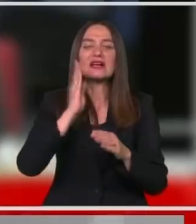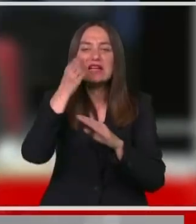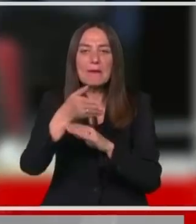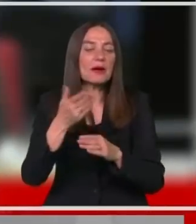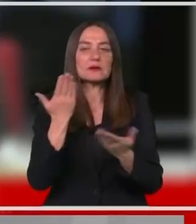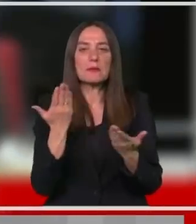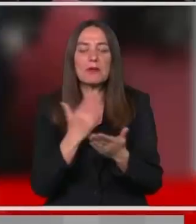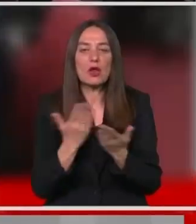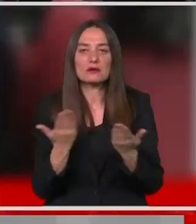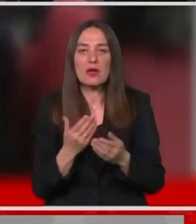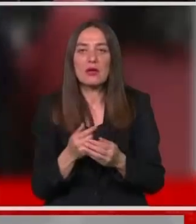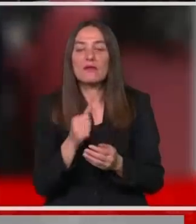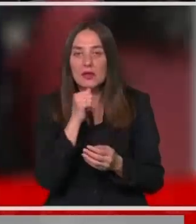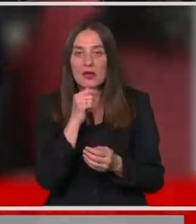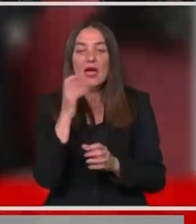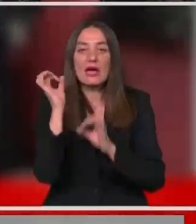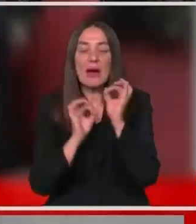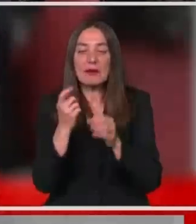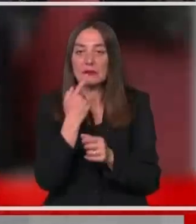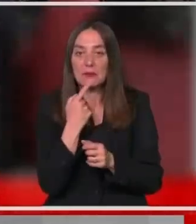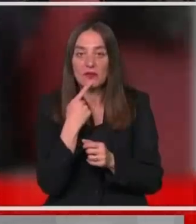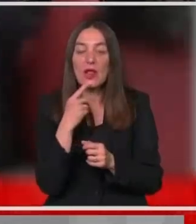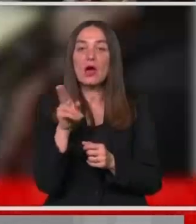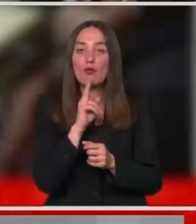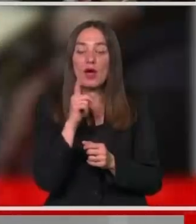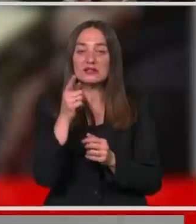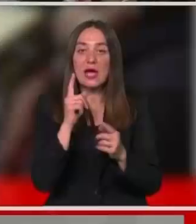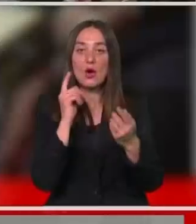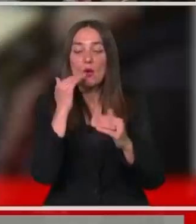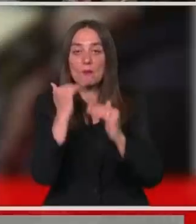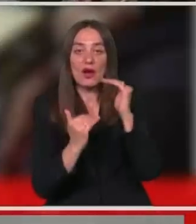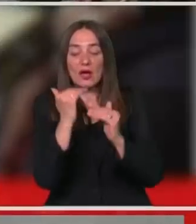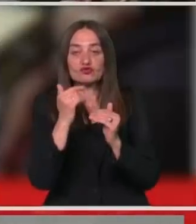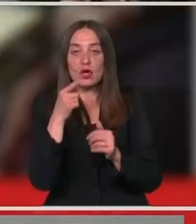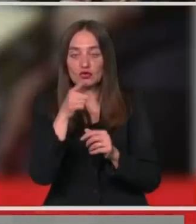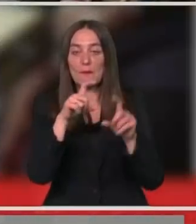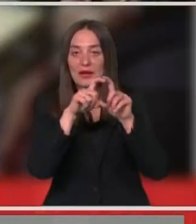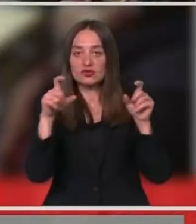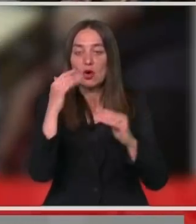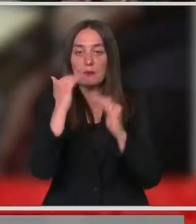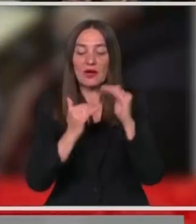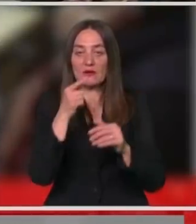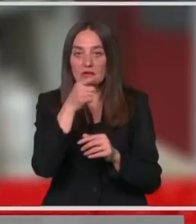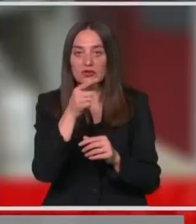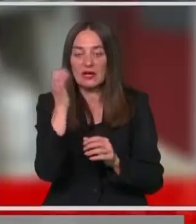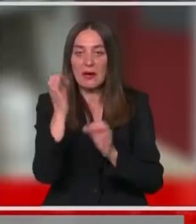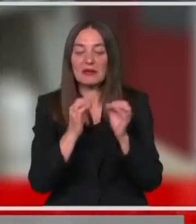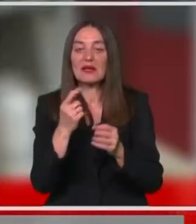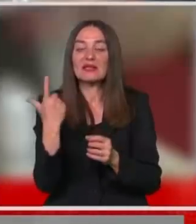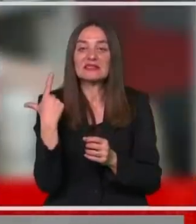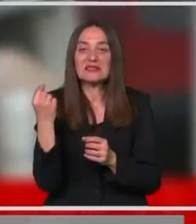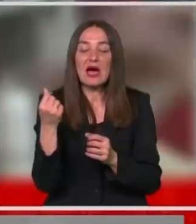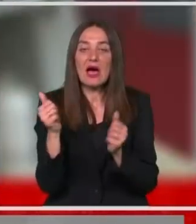i tako dalje i po određenoj kamatnoj stopi koja se upoređuje, taj to preduzeće upoređuje tu kamatnu stopu sa